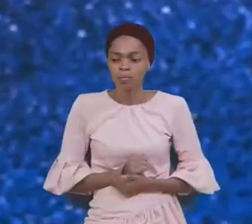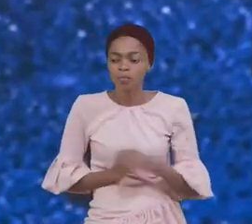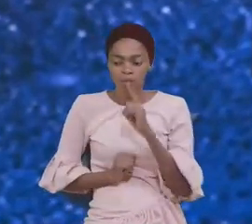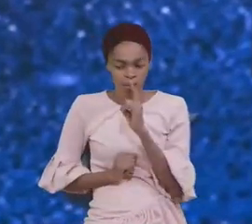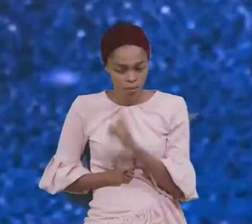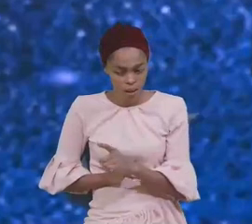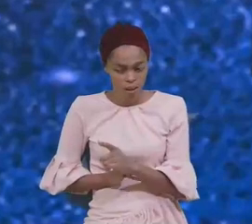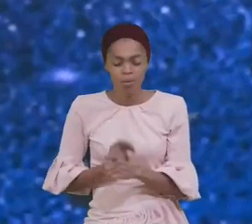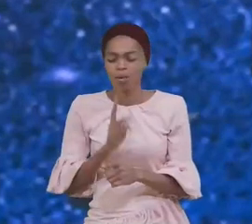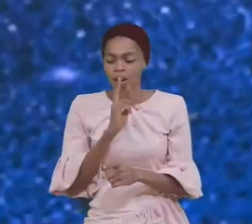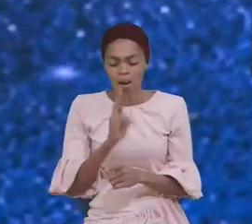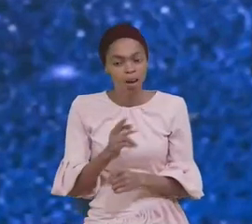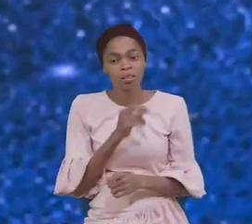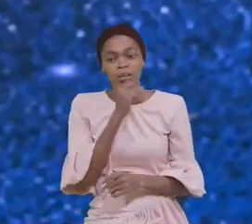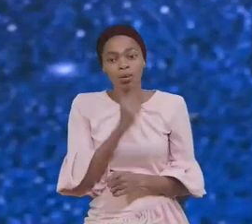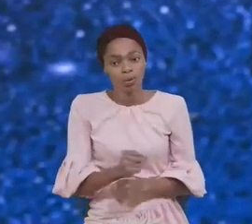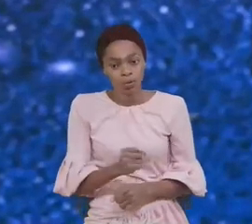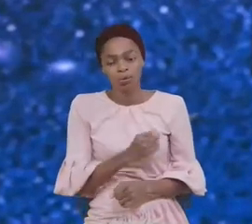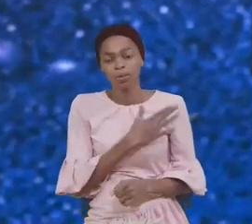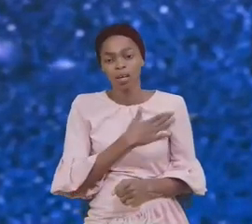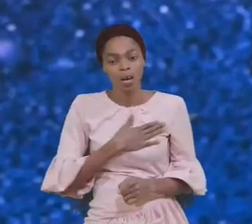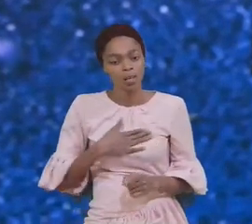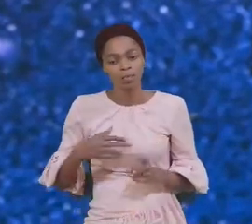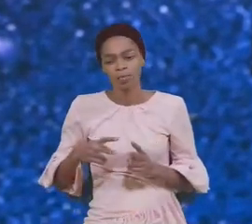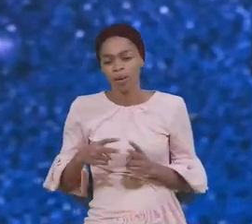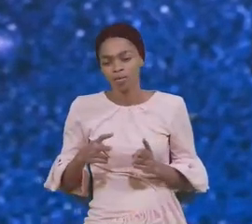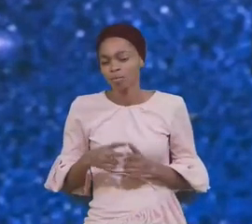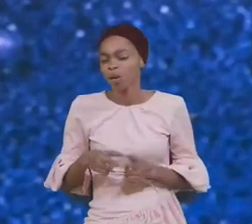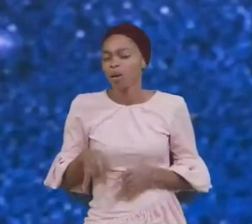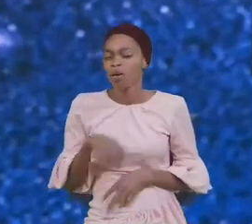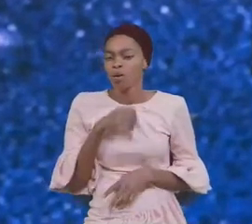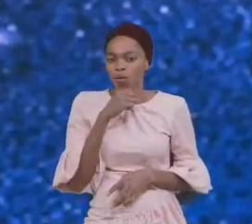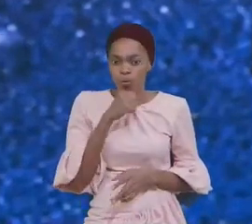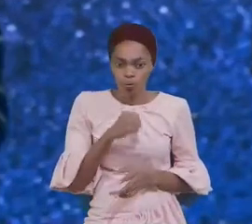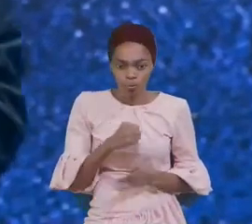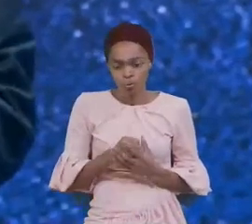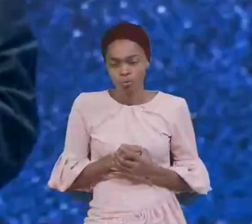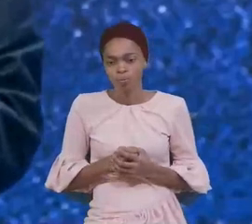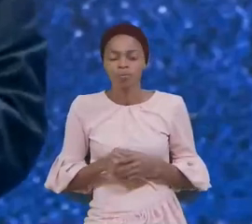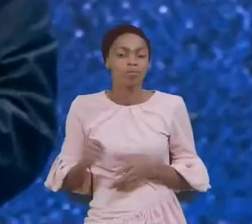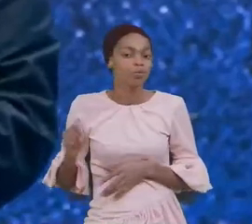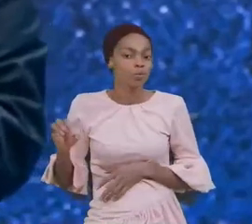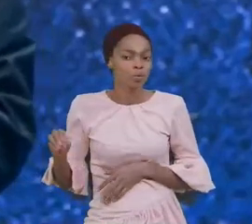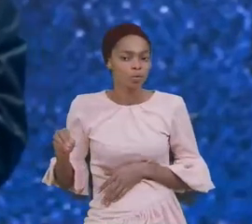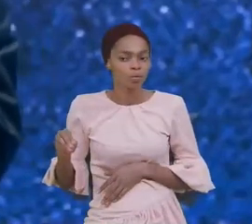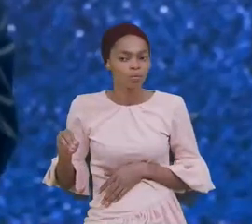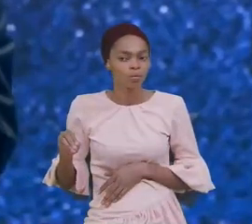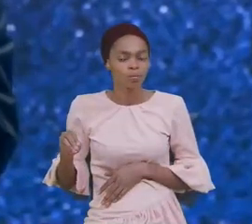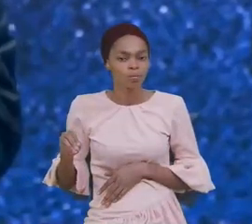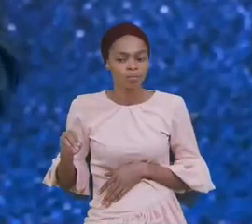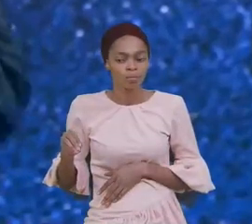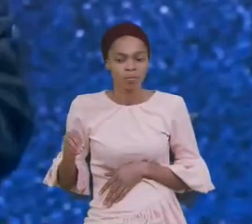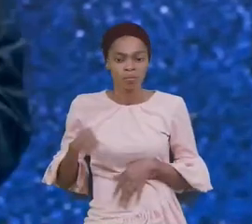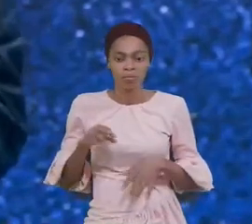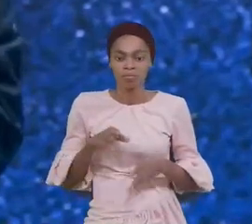es devenu vieux. Tu es avancé en âge. Donc,